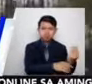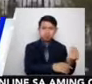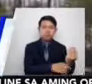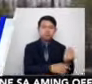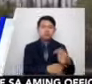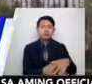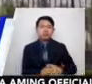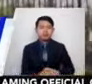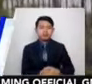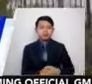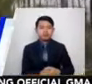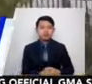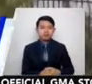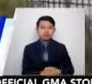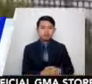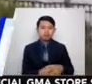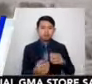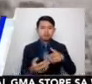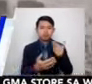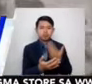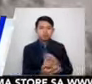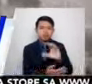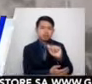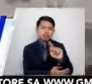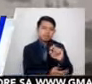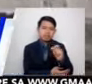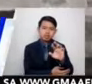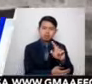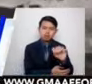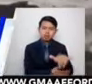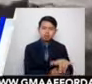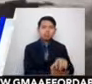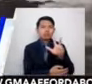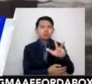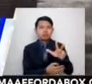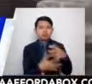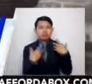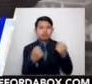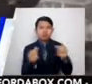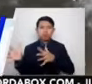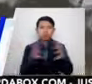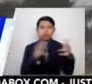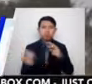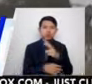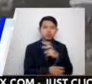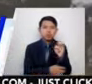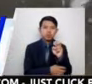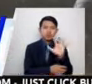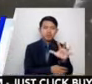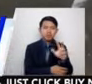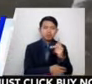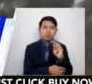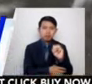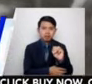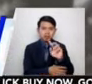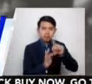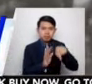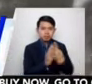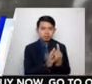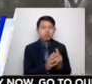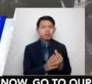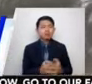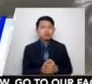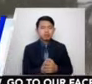bilang Category 3 na may dalang hanging may lakas na 205 kilometers per hour ayon sa U.S. National